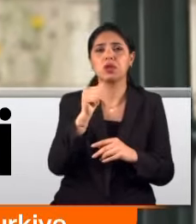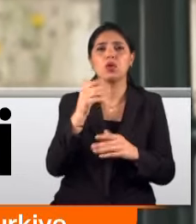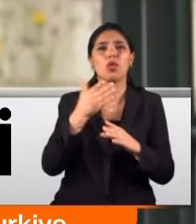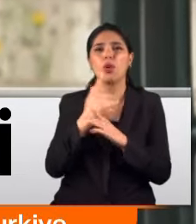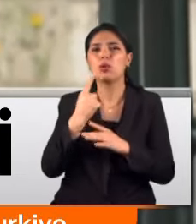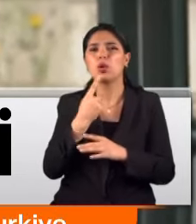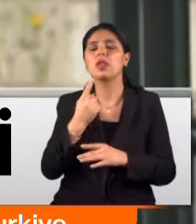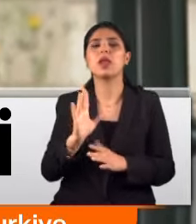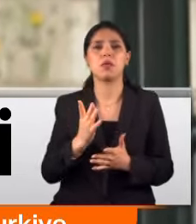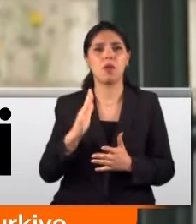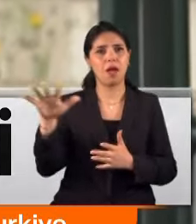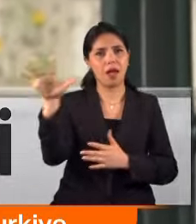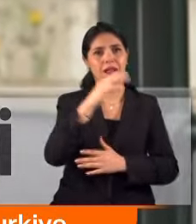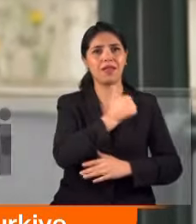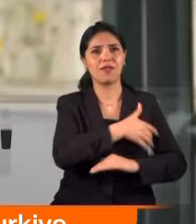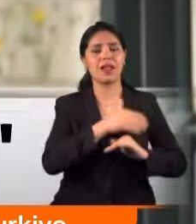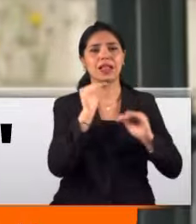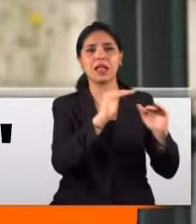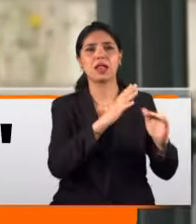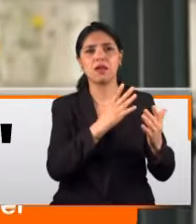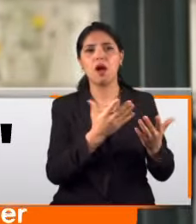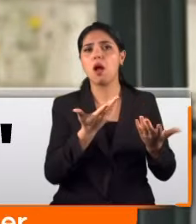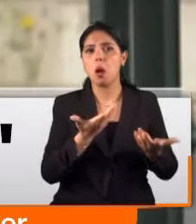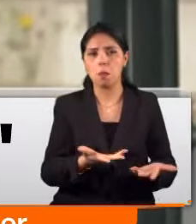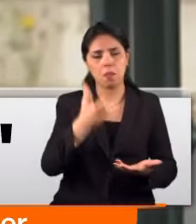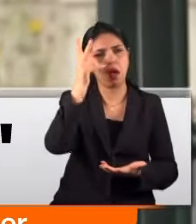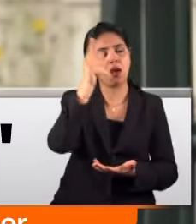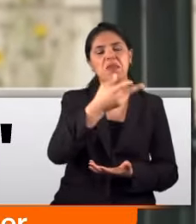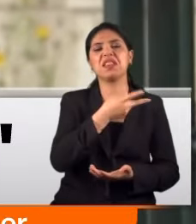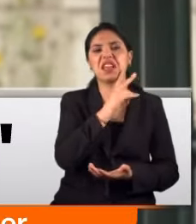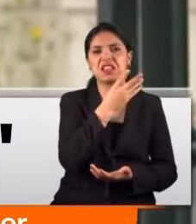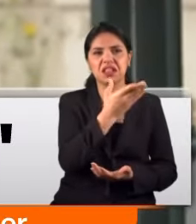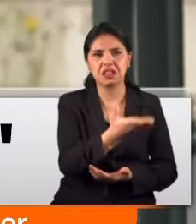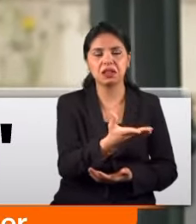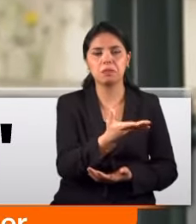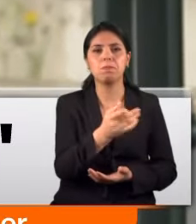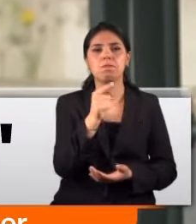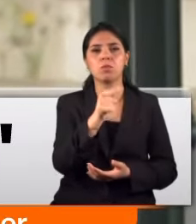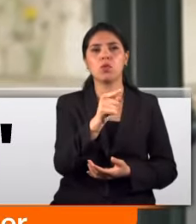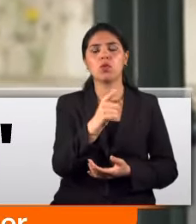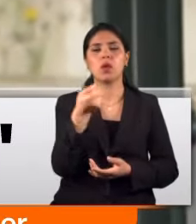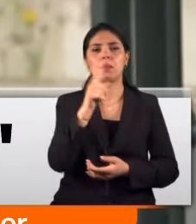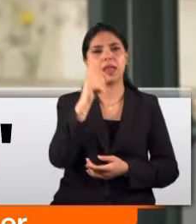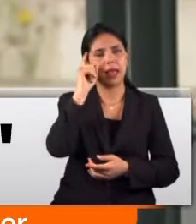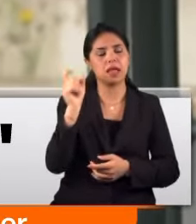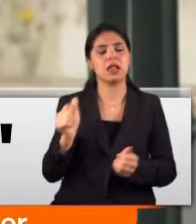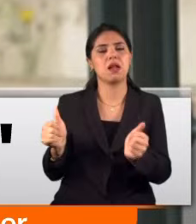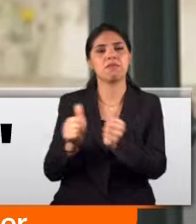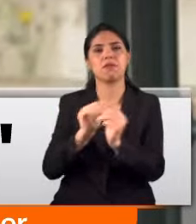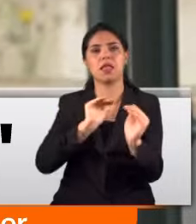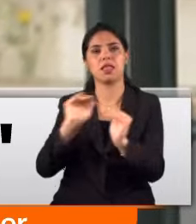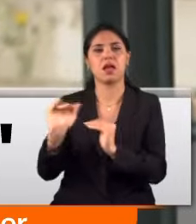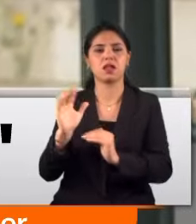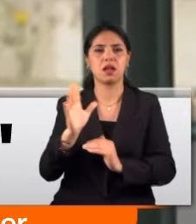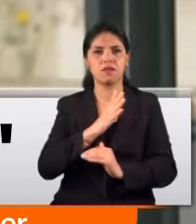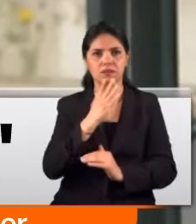Herkes Filistin'in yanında yer alırken Amerika ne yazık ki burada yine İsrail'in yanında yer almak